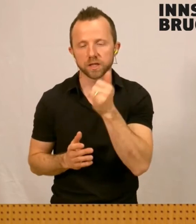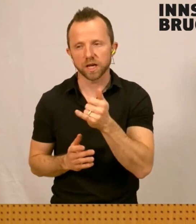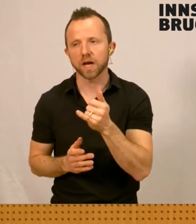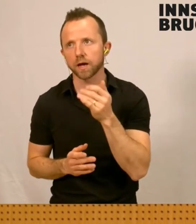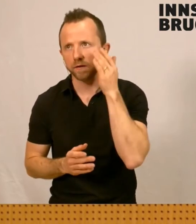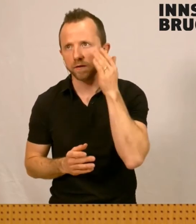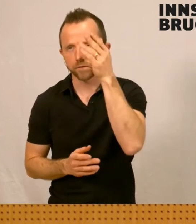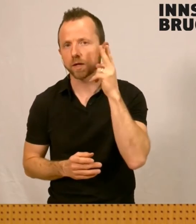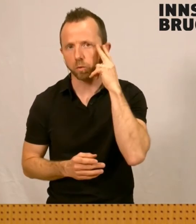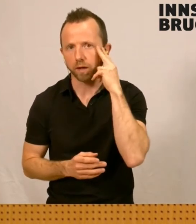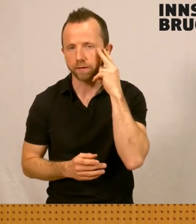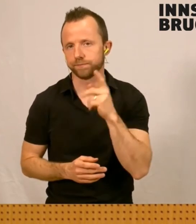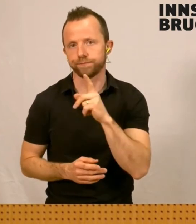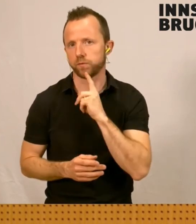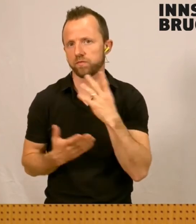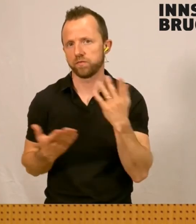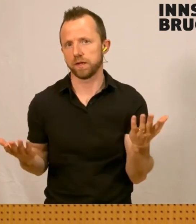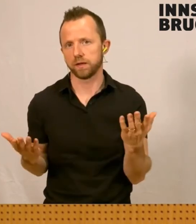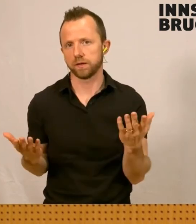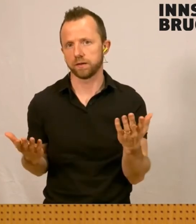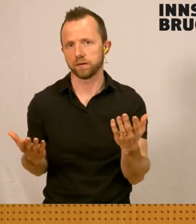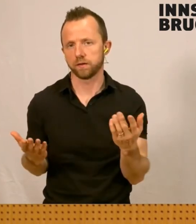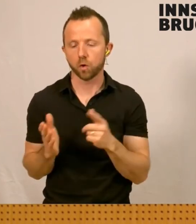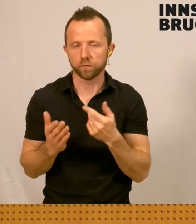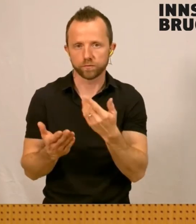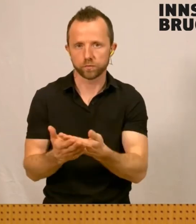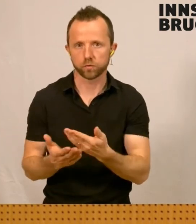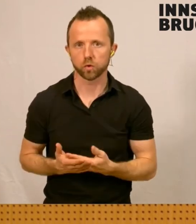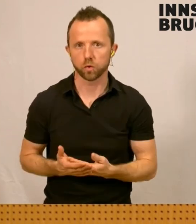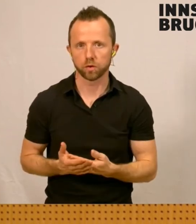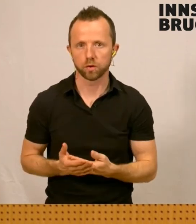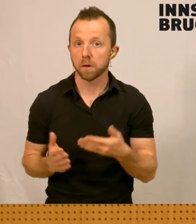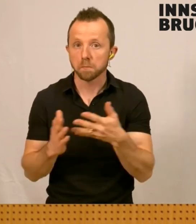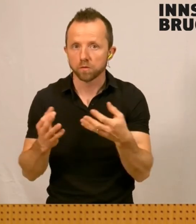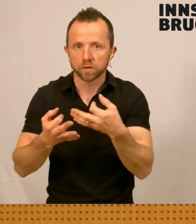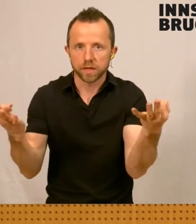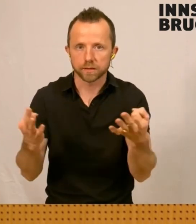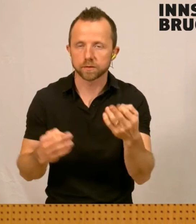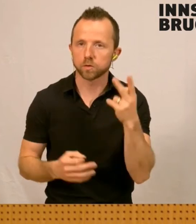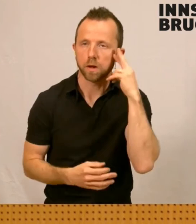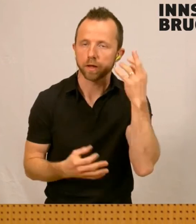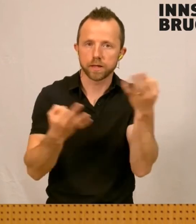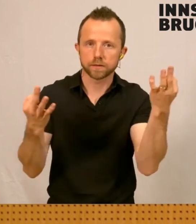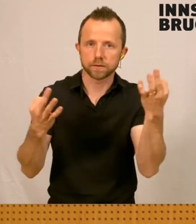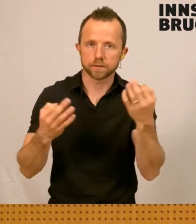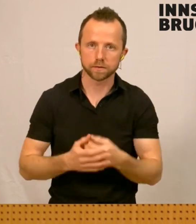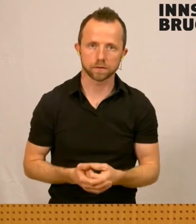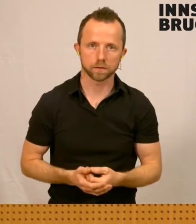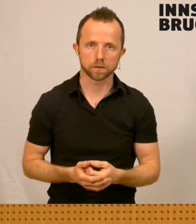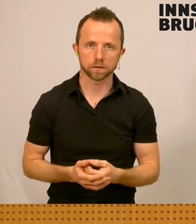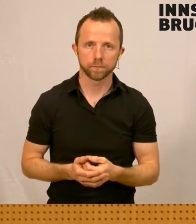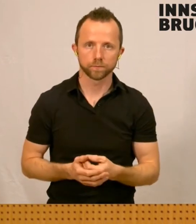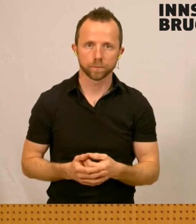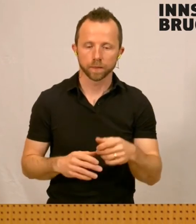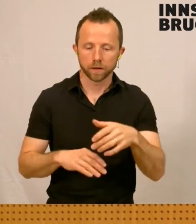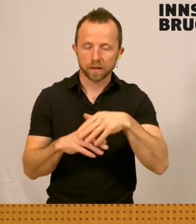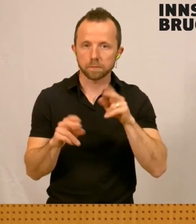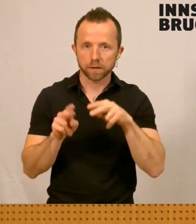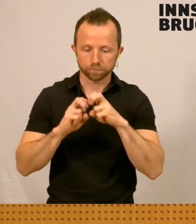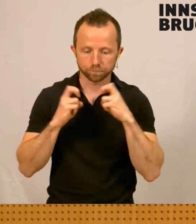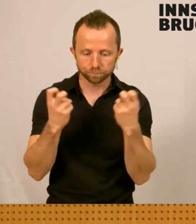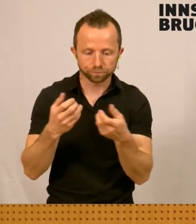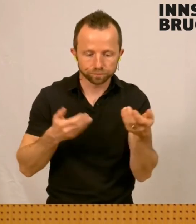werden, sind an der Tagesordnung. Es wird nicht geprüft, es wird nicht überlegt, es wird nicht mit den Gemeinderäten